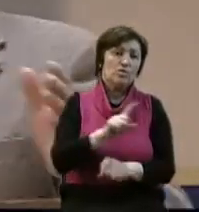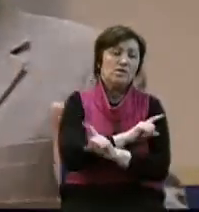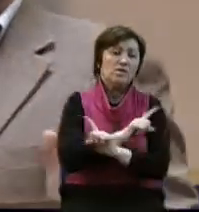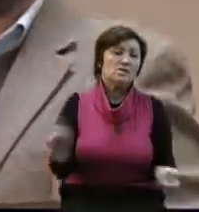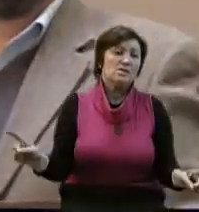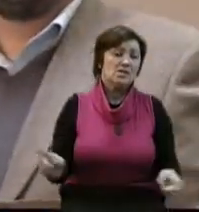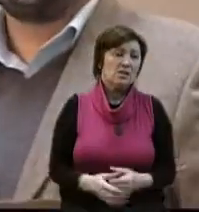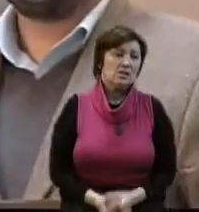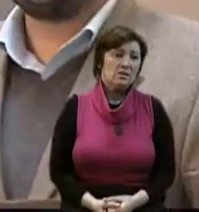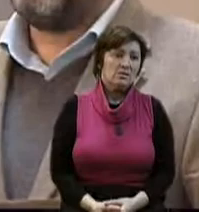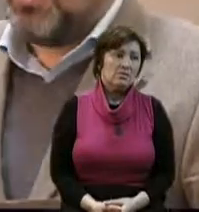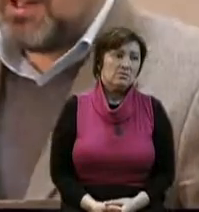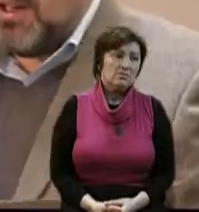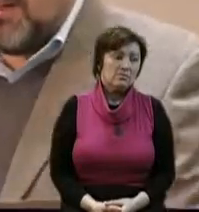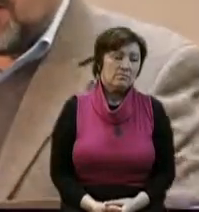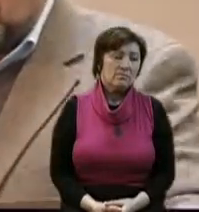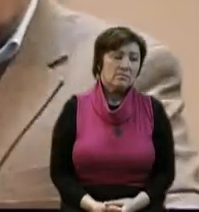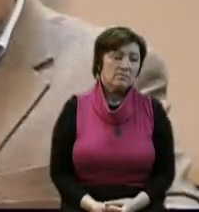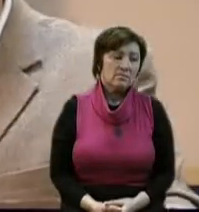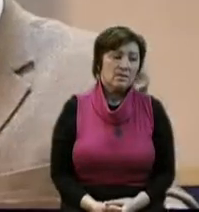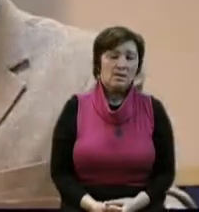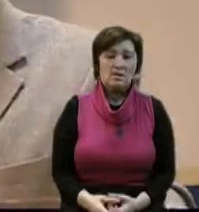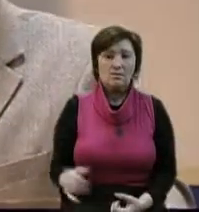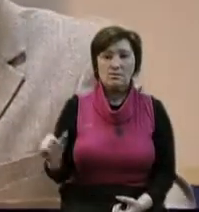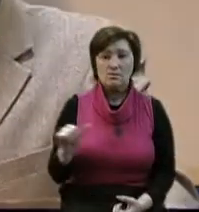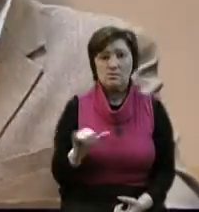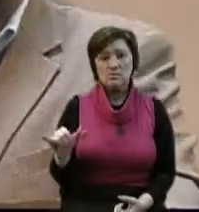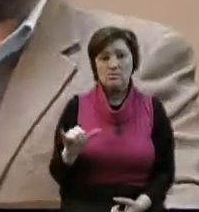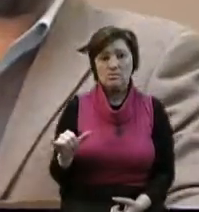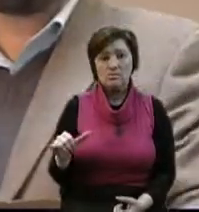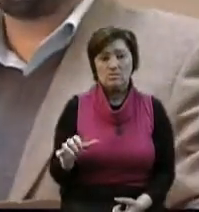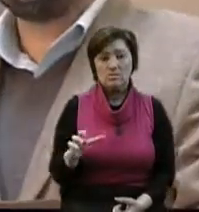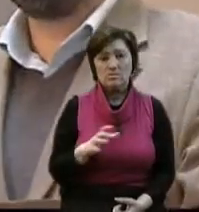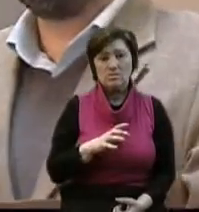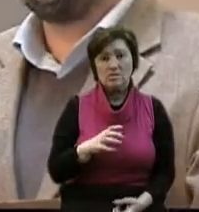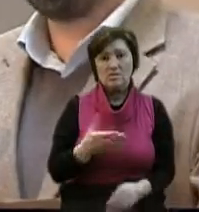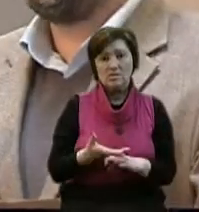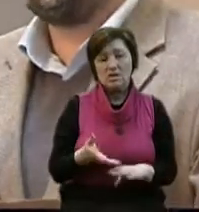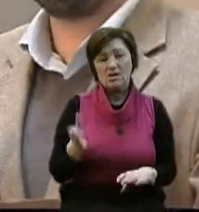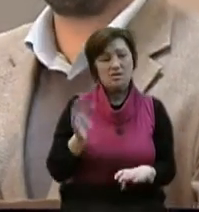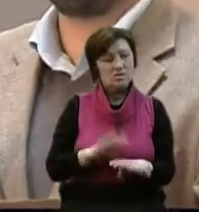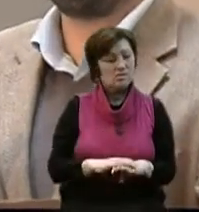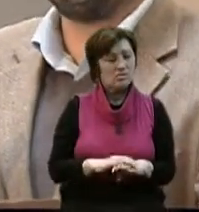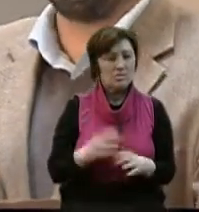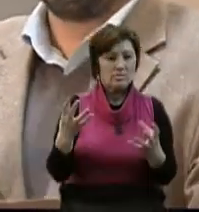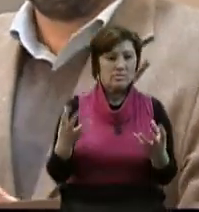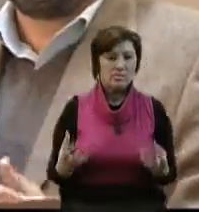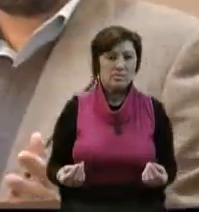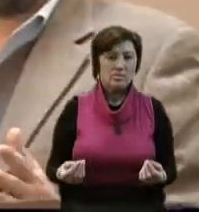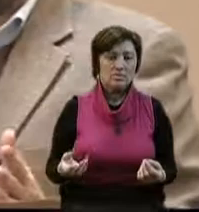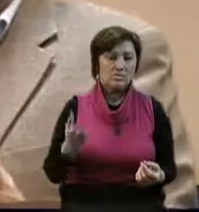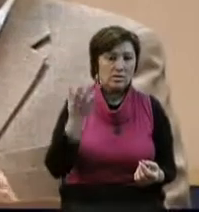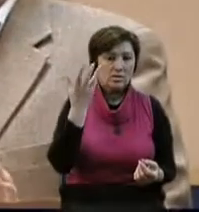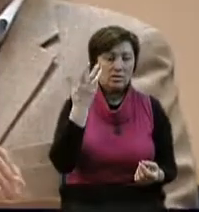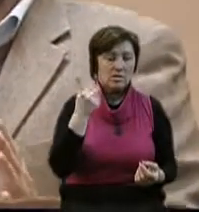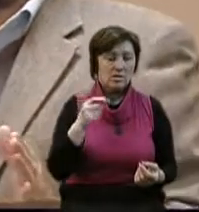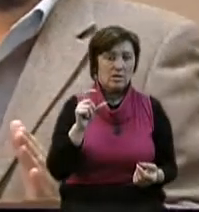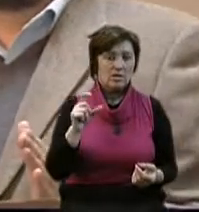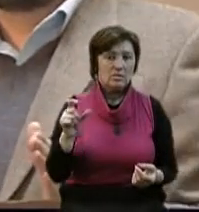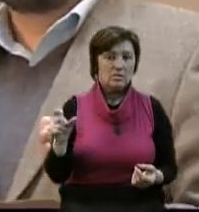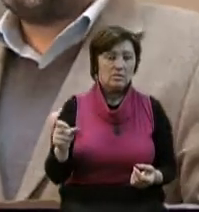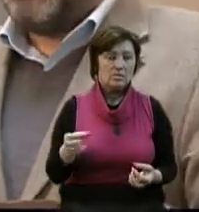Поэтому, безусловно, суббота в какой-то степени стал вот таким тяжелым днем бремени, когда люди